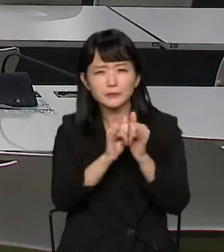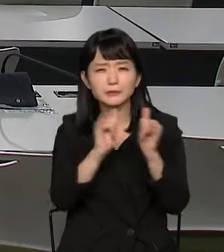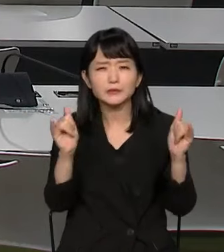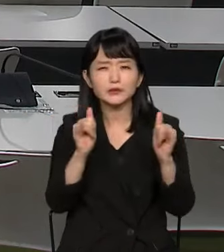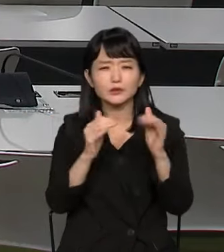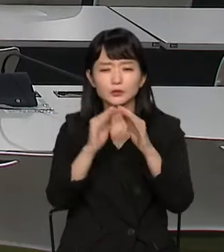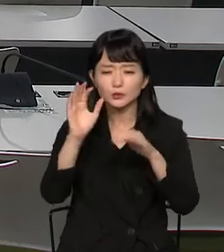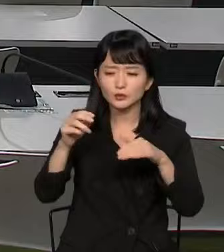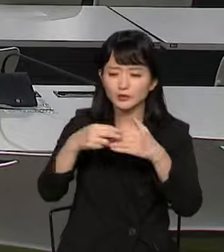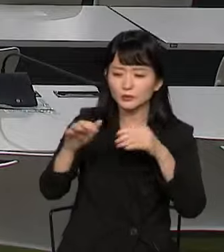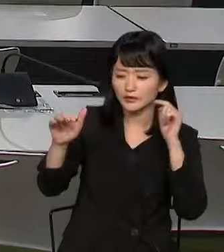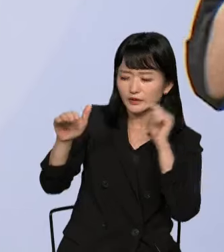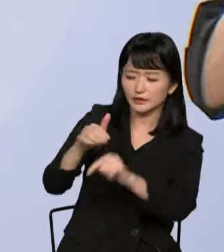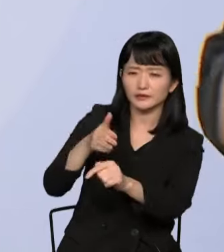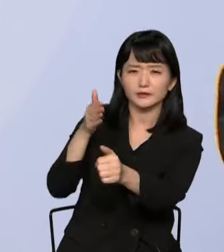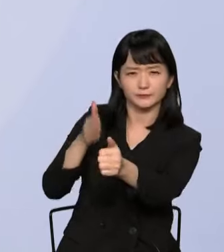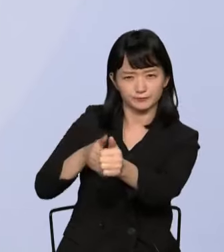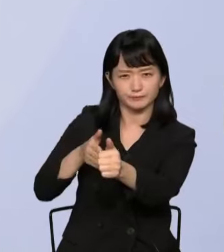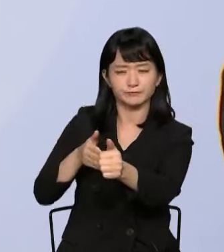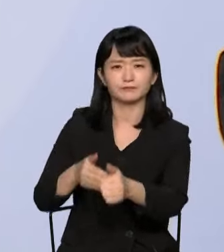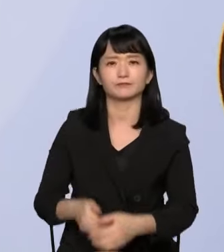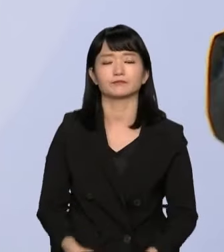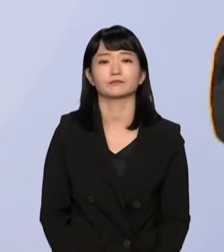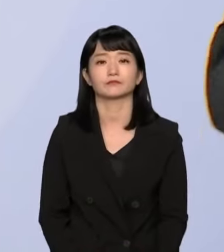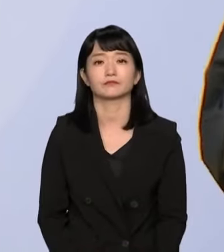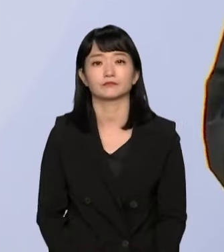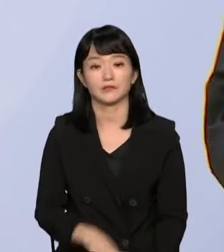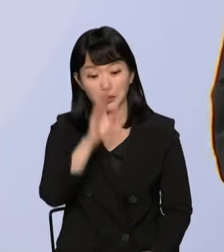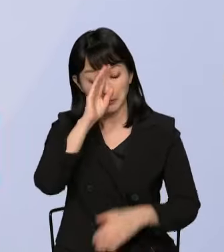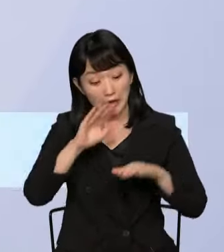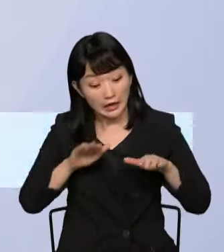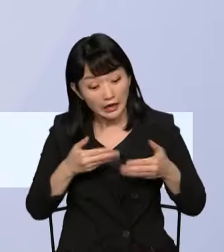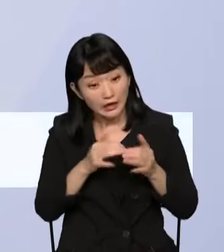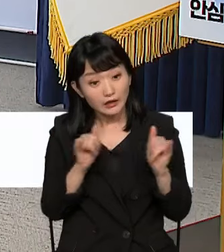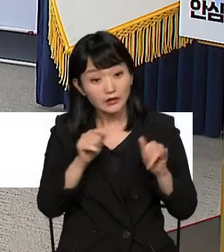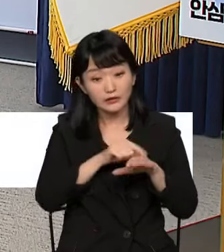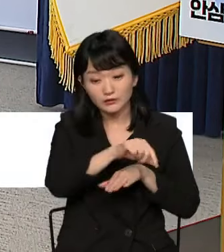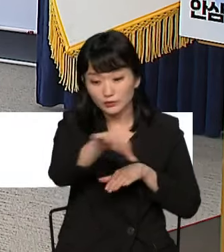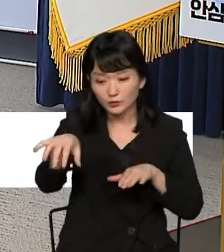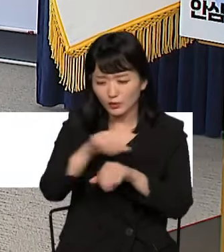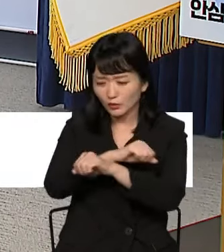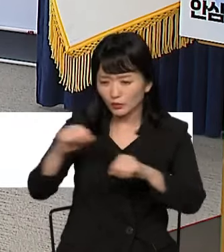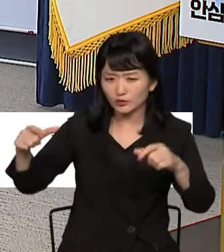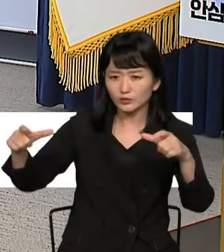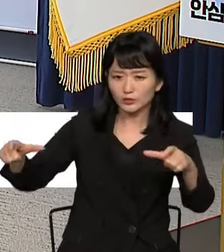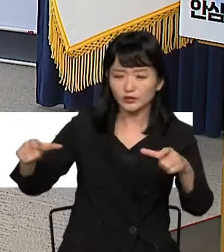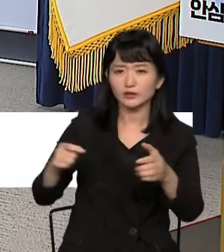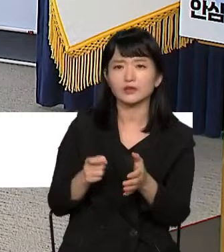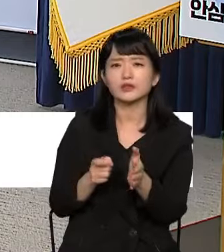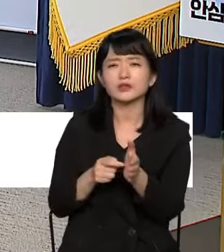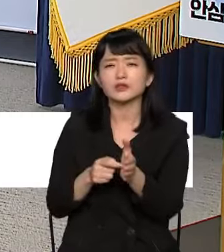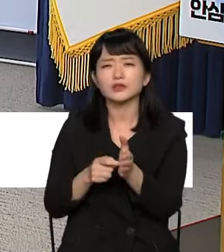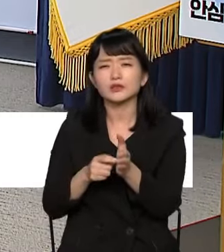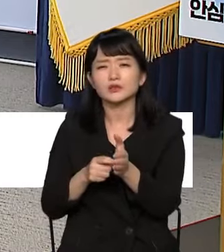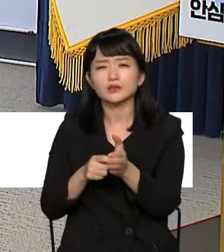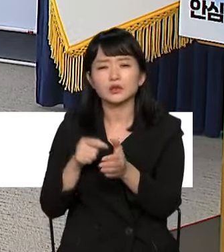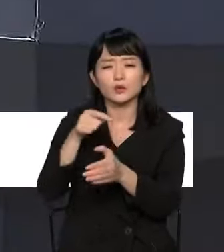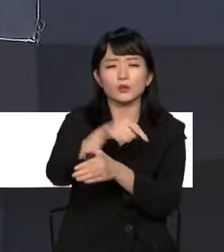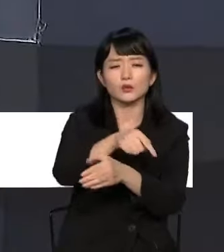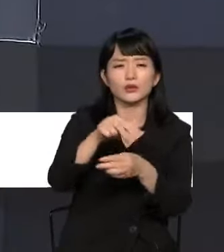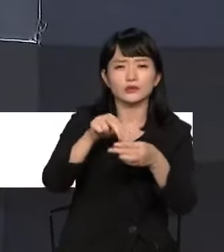동네 병원을 이용해 달라고 당부했습니다 실제 경증 환자가 지역이나 권역 응급이 외상센터를